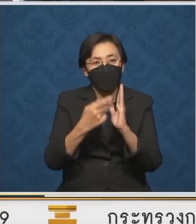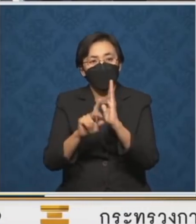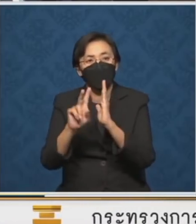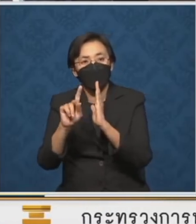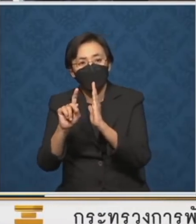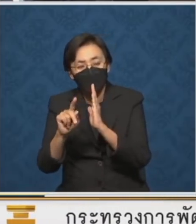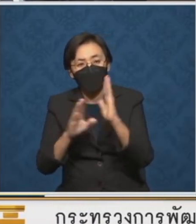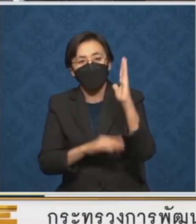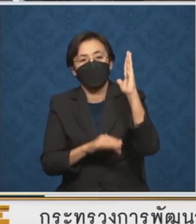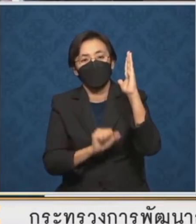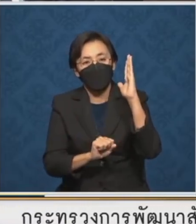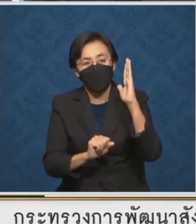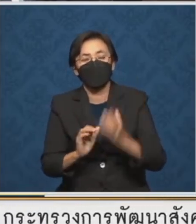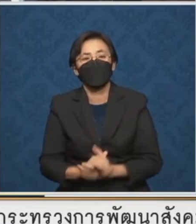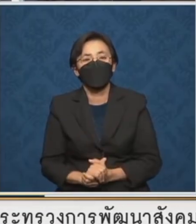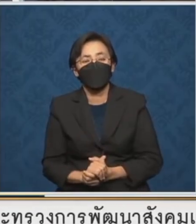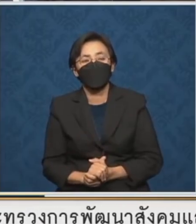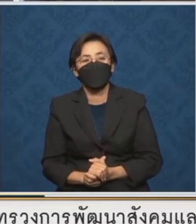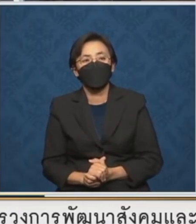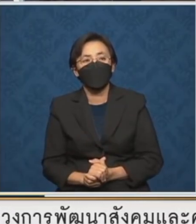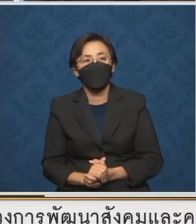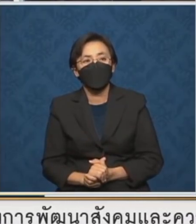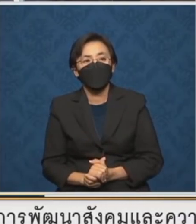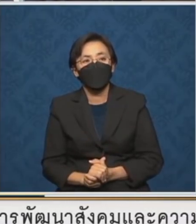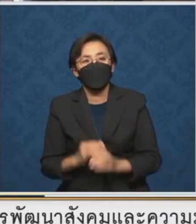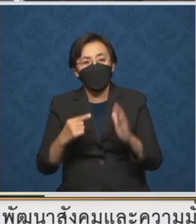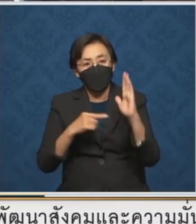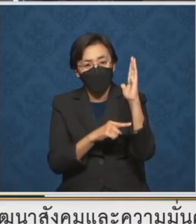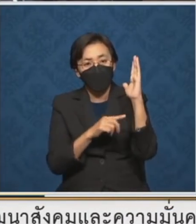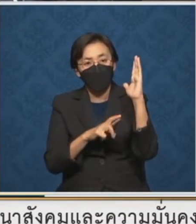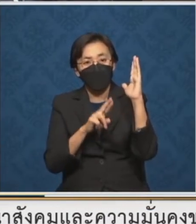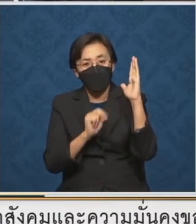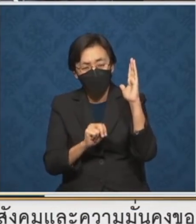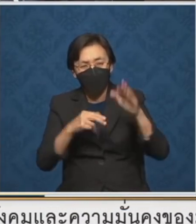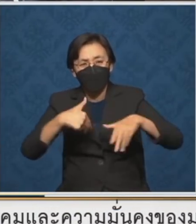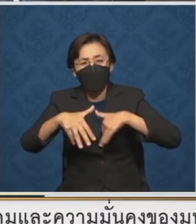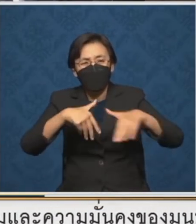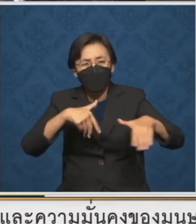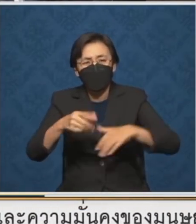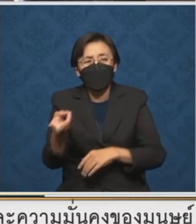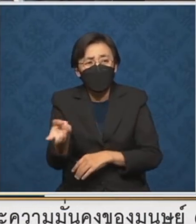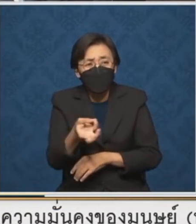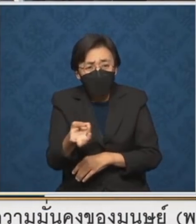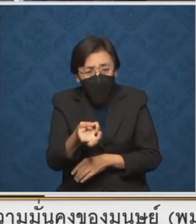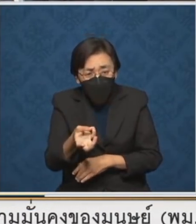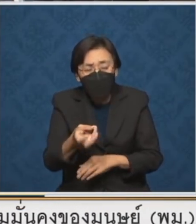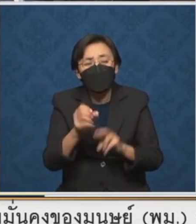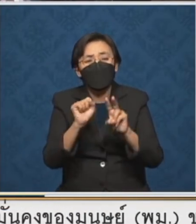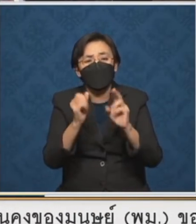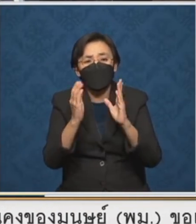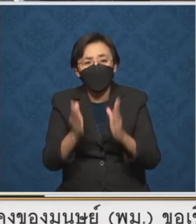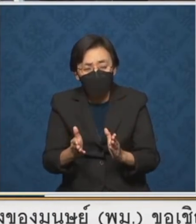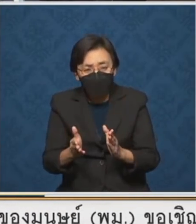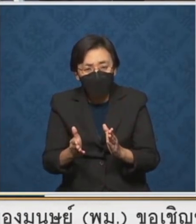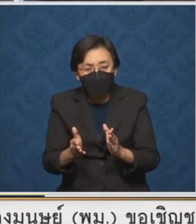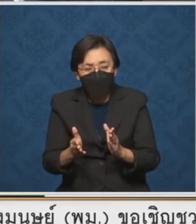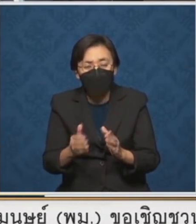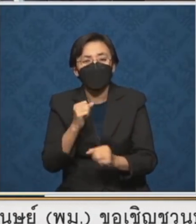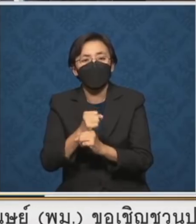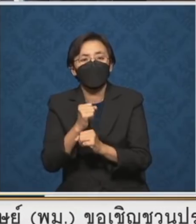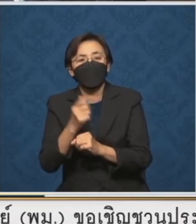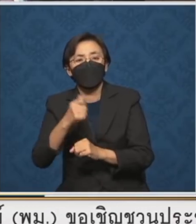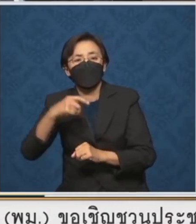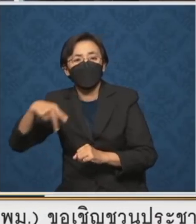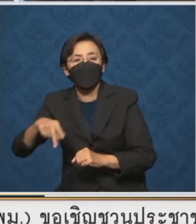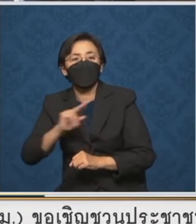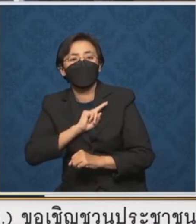เด้อสงขลาวัคซีนแม้กระทั่งจังหวัดระนองที่มีประชากรน้อยที่สุดแค่ 200,000 ครับยังต้องแยกแพลตฟอร์มเป็นของตัวเ